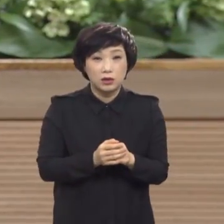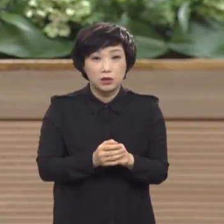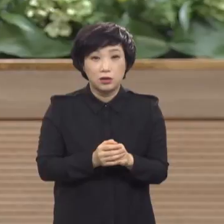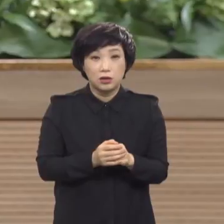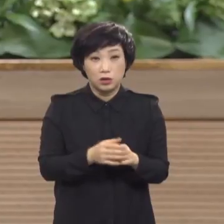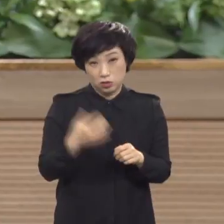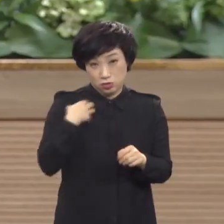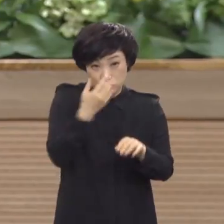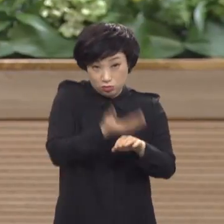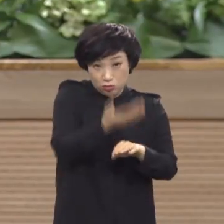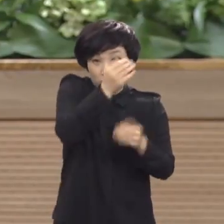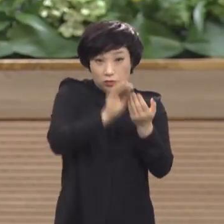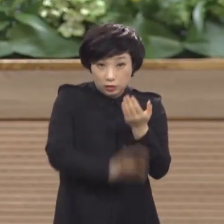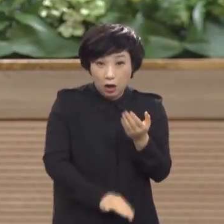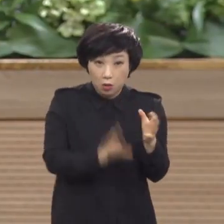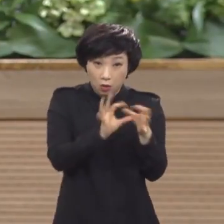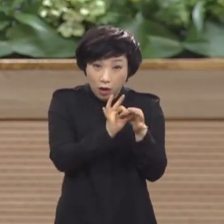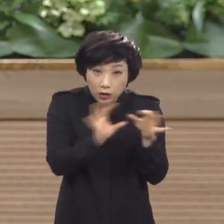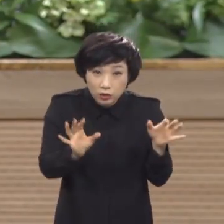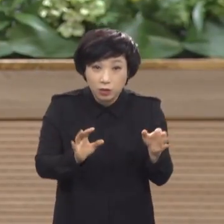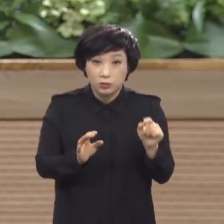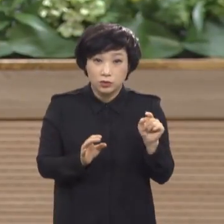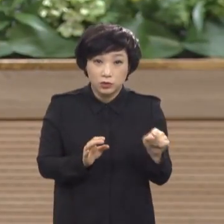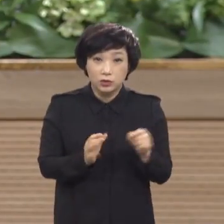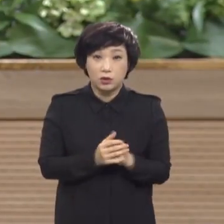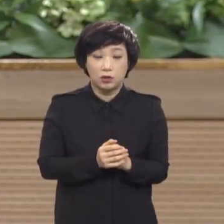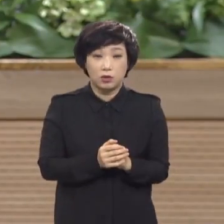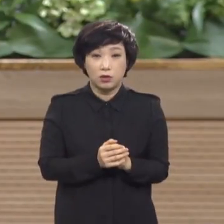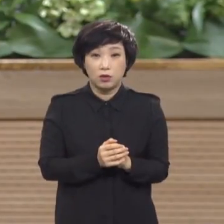지휘 고하를 막론하고